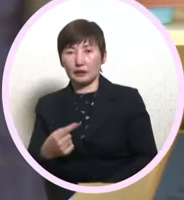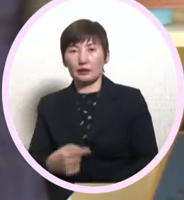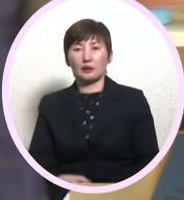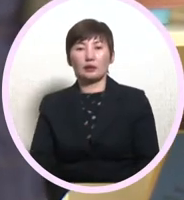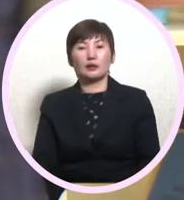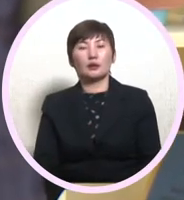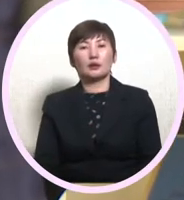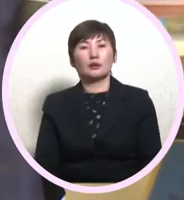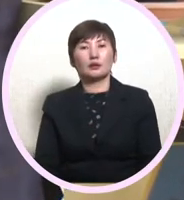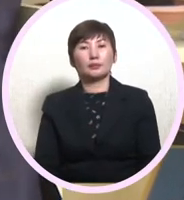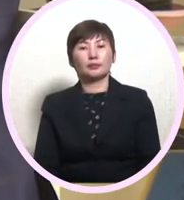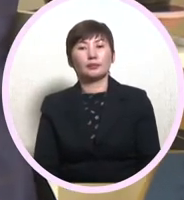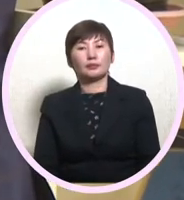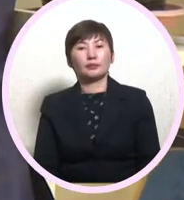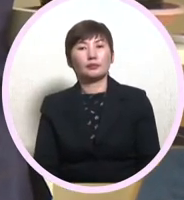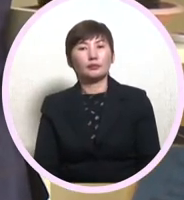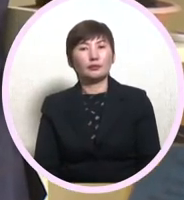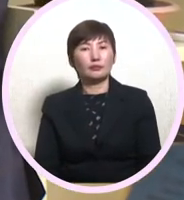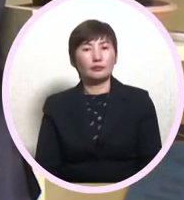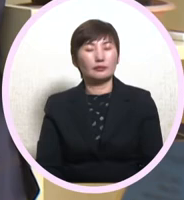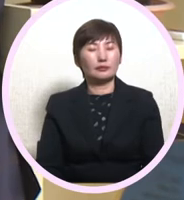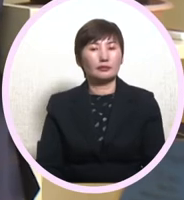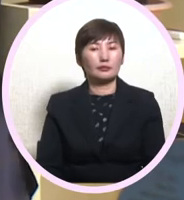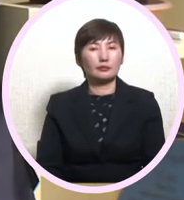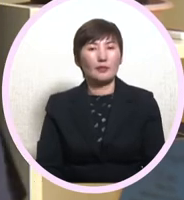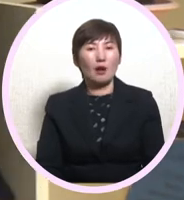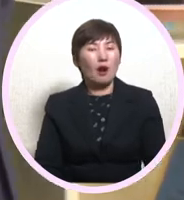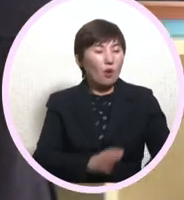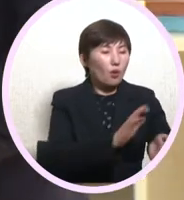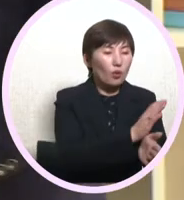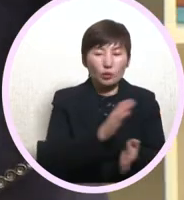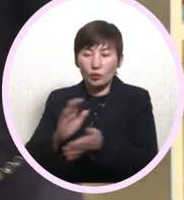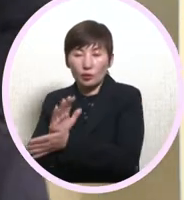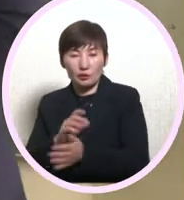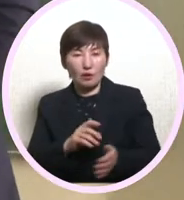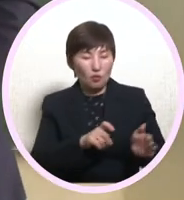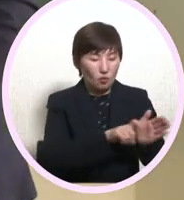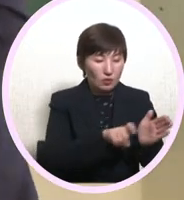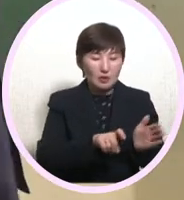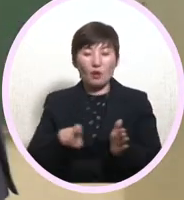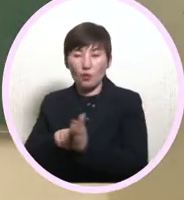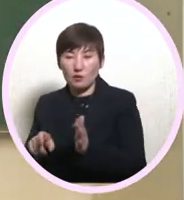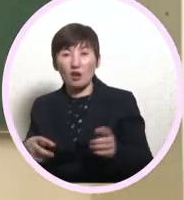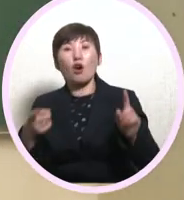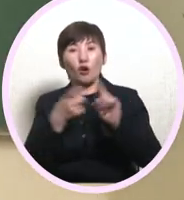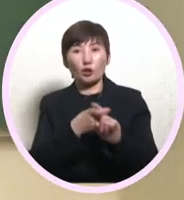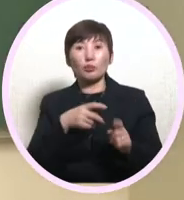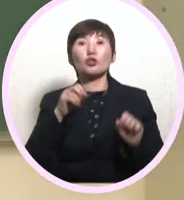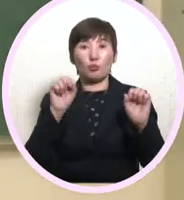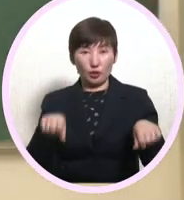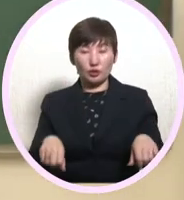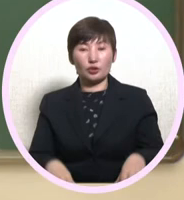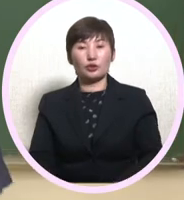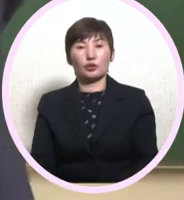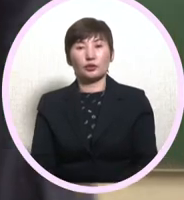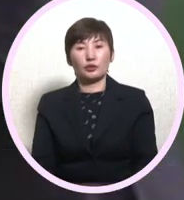хасаад эцсийн хугацаанаас анхны хугацаа хасаад бай. За багшийн авсан юу цэгүүд дээр авч үзье. За багш бол 6 4-ийн